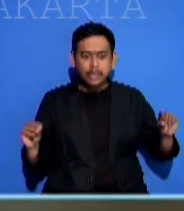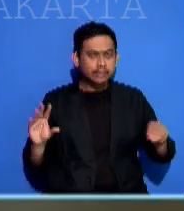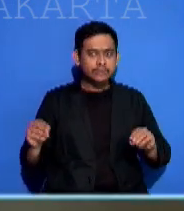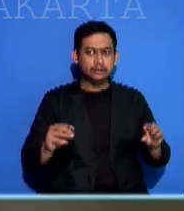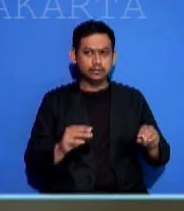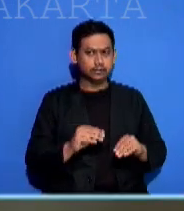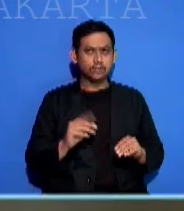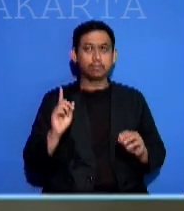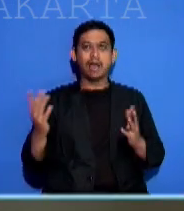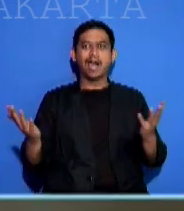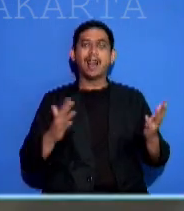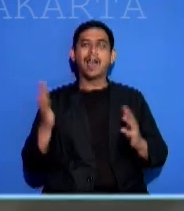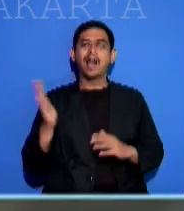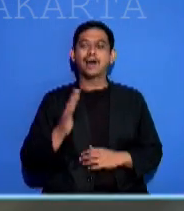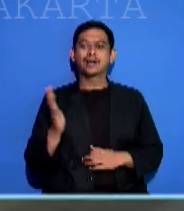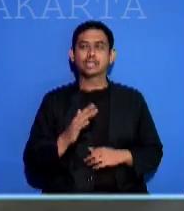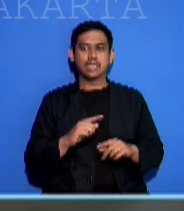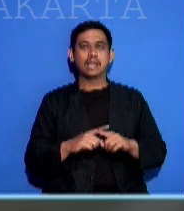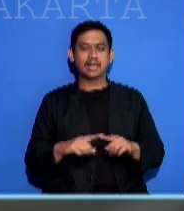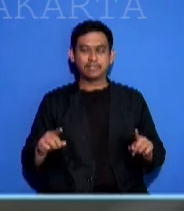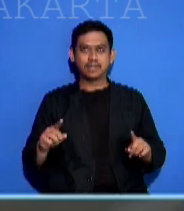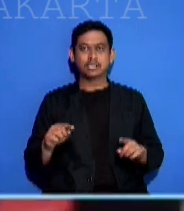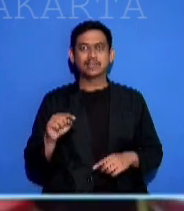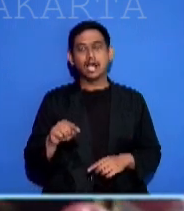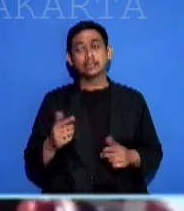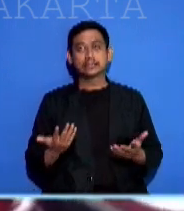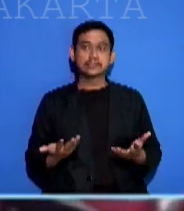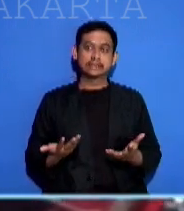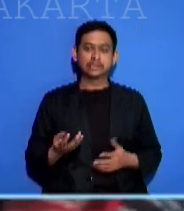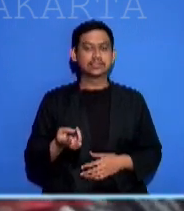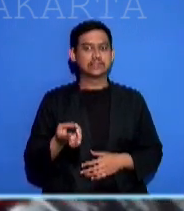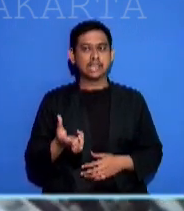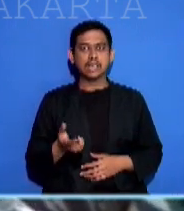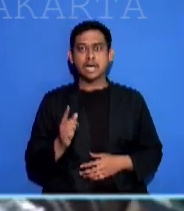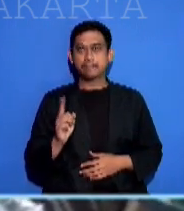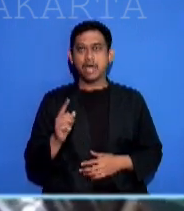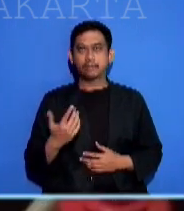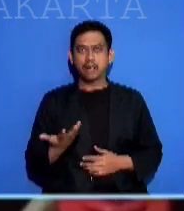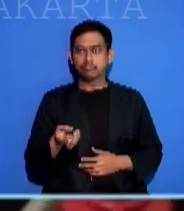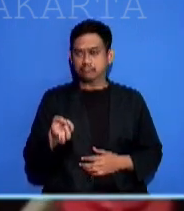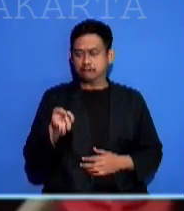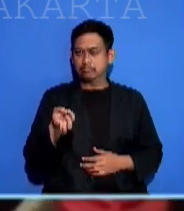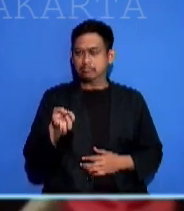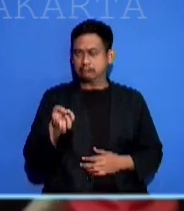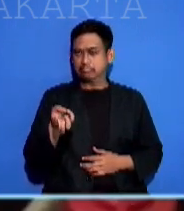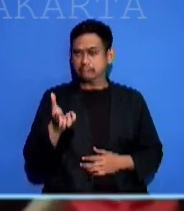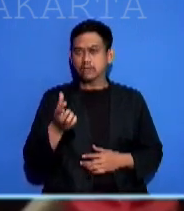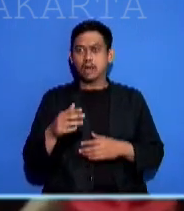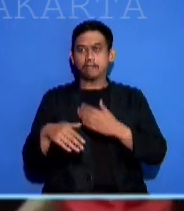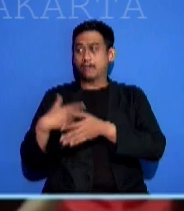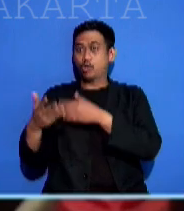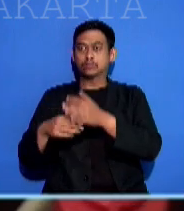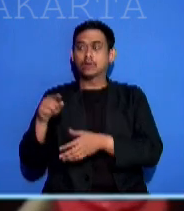konsumen terhadap tempe dan tahu sangat tinggi salah satu faktor penyebab kelangkaan tempe dan tahu ini diduga karena pengurangan jumlah produksi dari